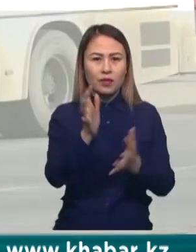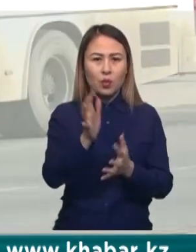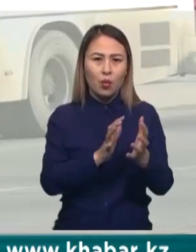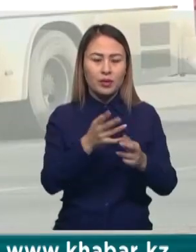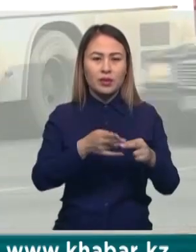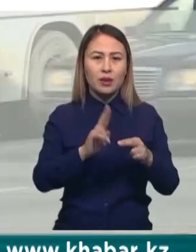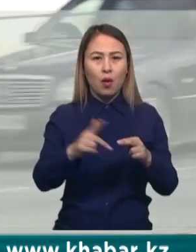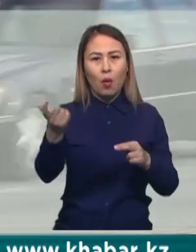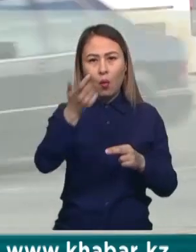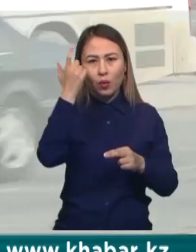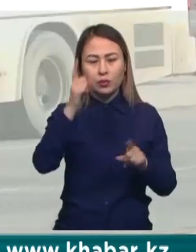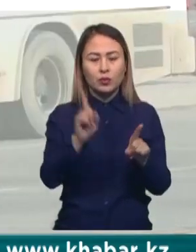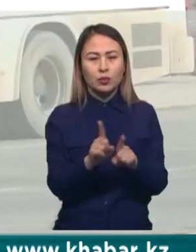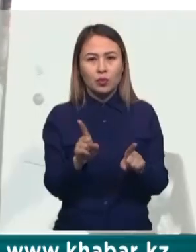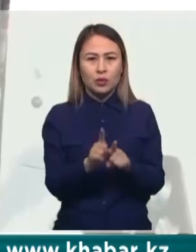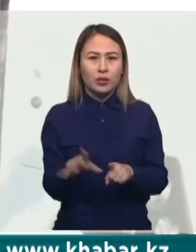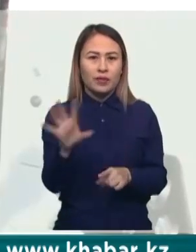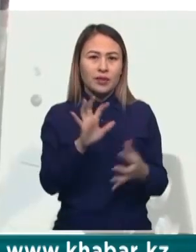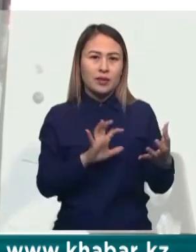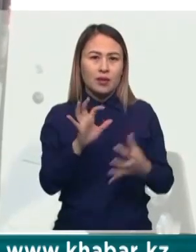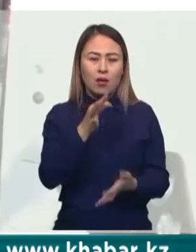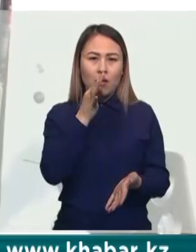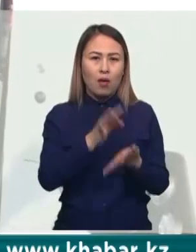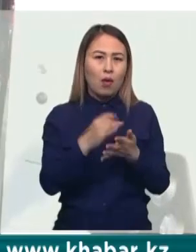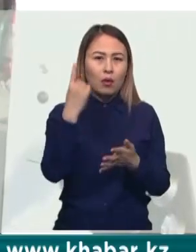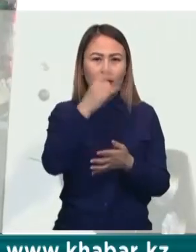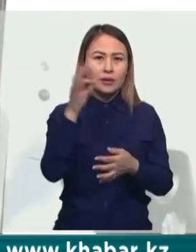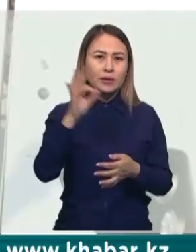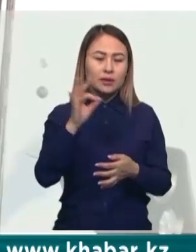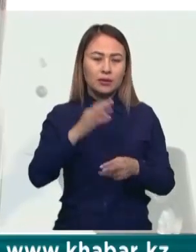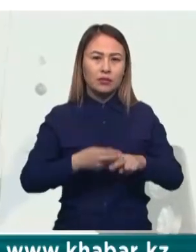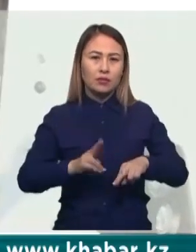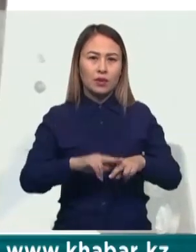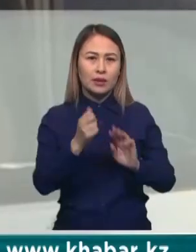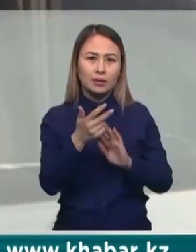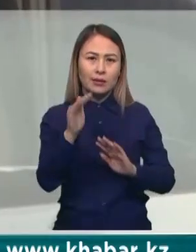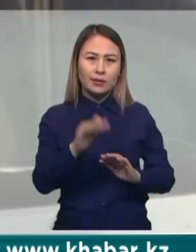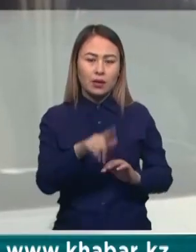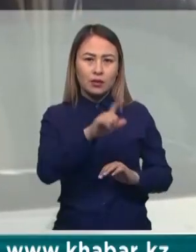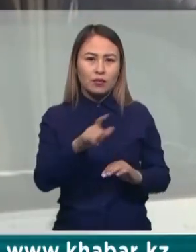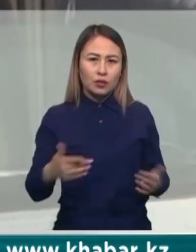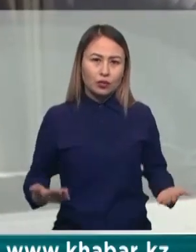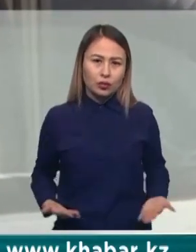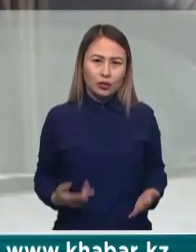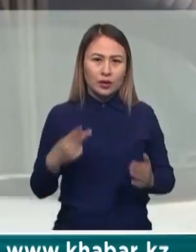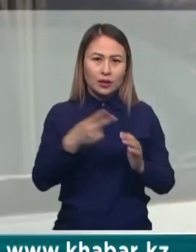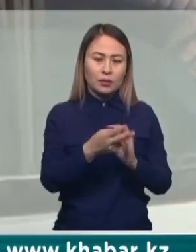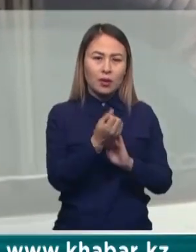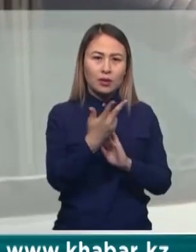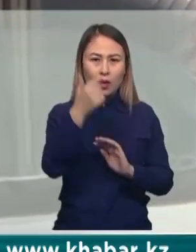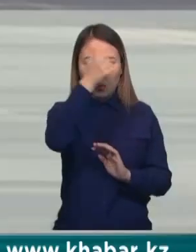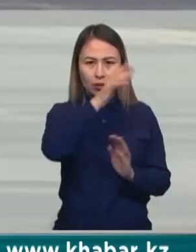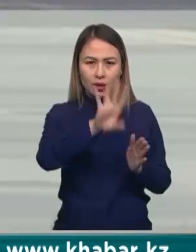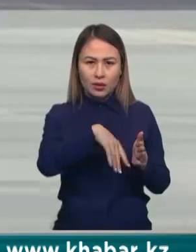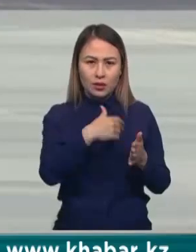Автопарктер иелерінде жағдайы жетісіп тұрған жоқ. Олар ұсынған жеңілдікпен жол жүру мүмкіндігін 13 мыңнан астам қала тұрғыны 2010 жылдан бері